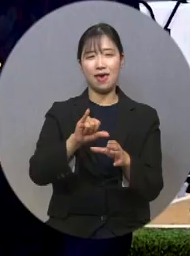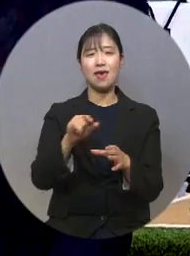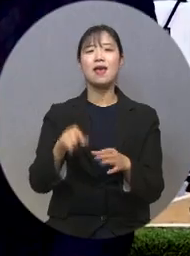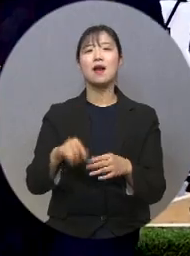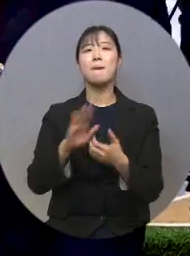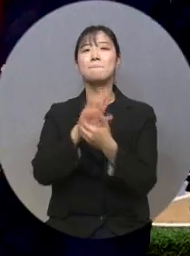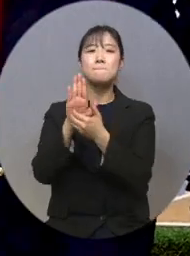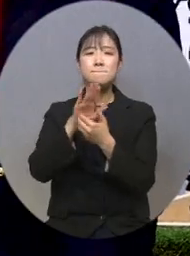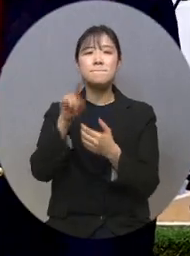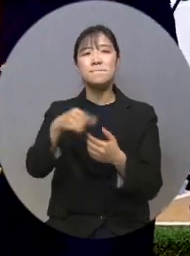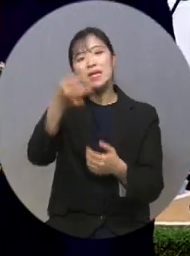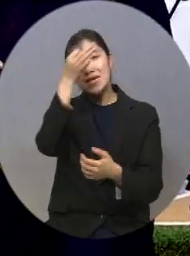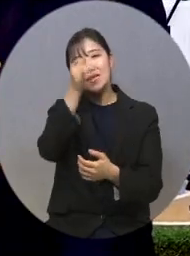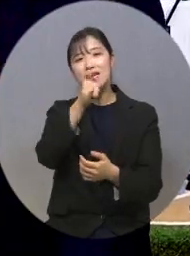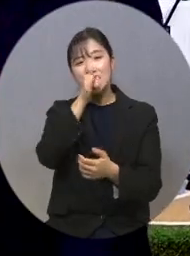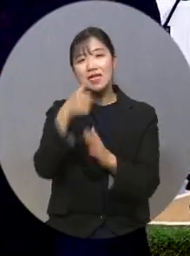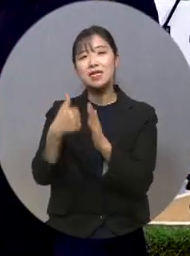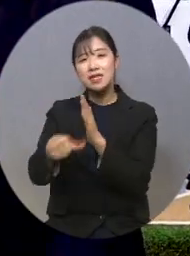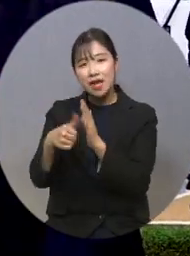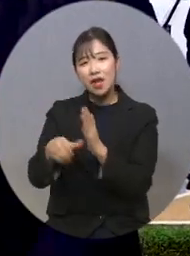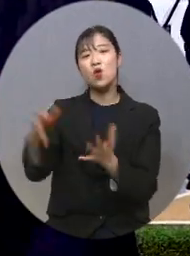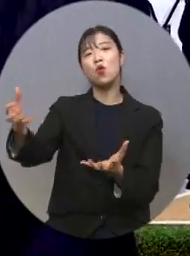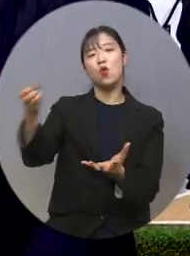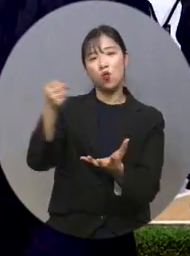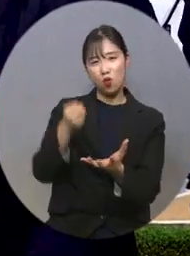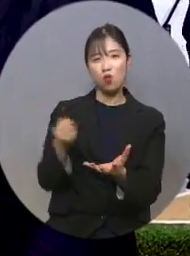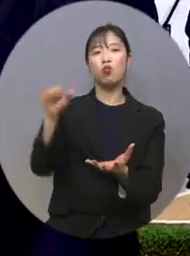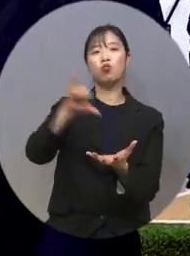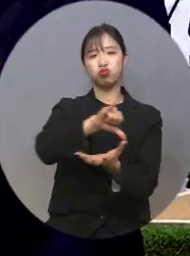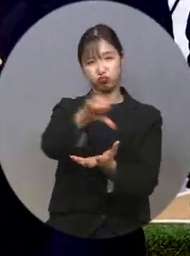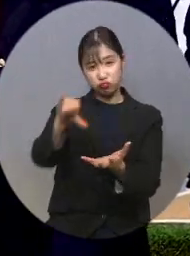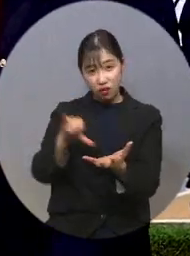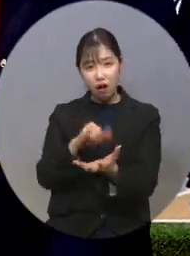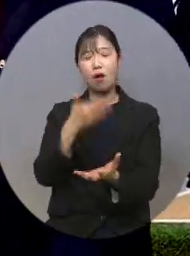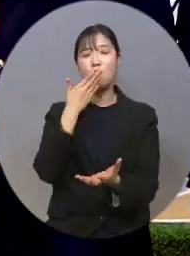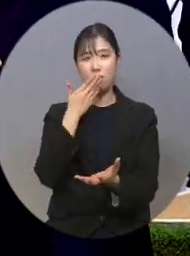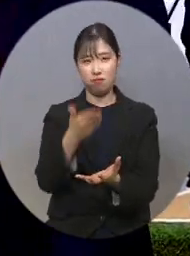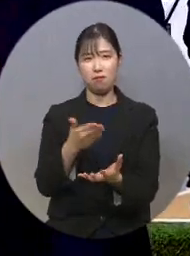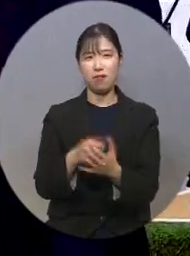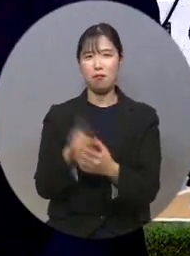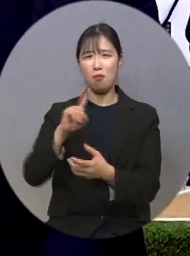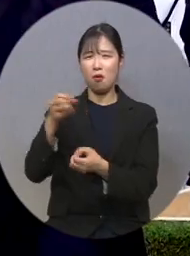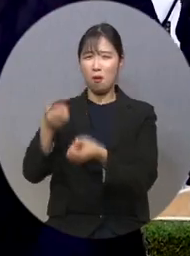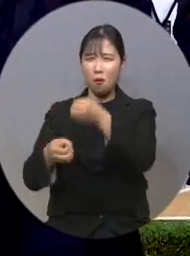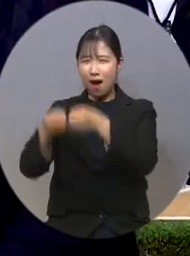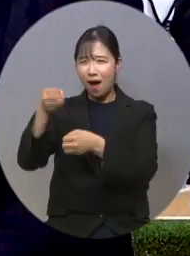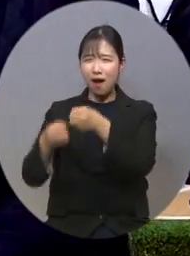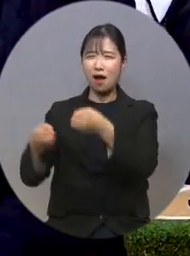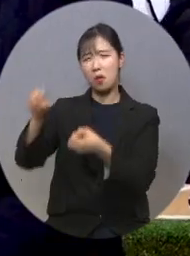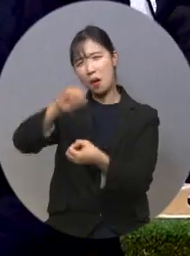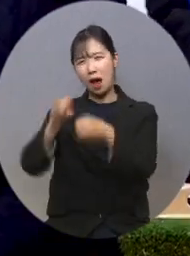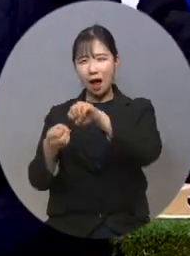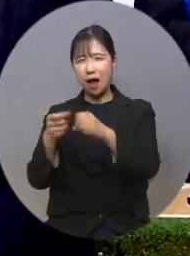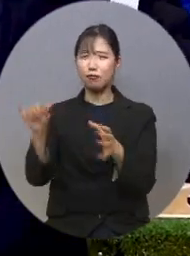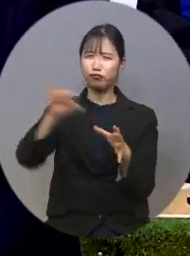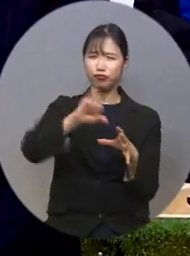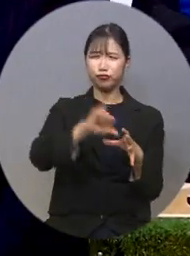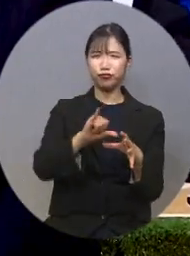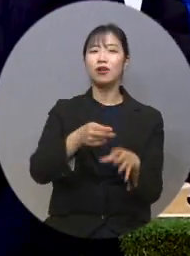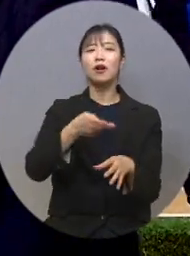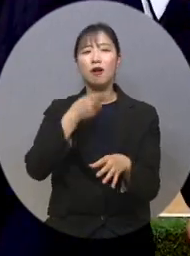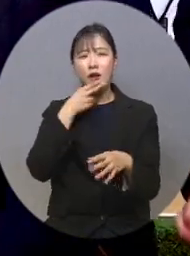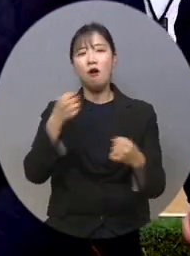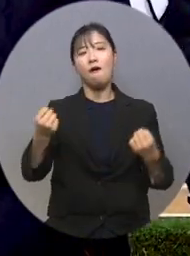있는 그 식재료들을 가지고 발효한 발효액을 여기에 넣으면 일체 화학 첨가물을 넣지 않고도 우리가